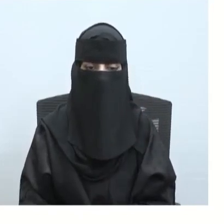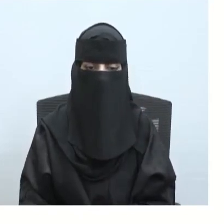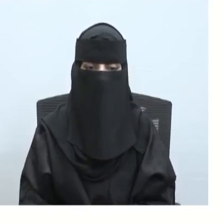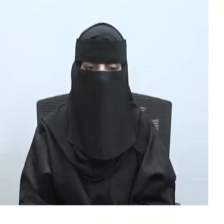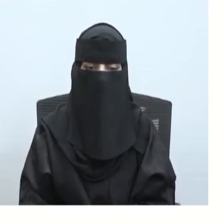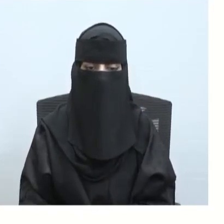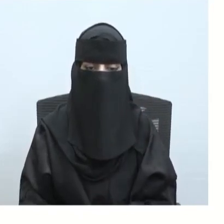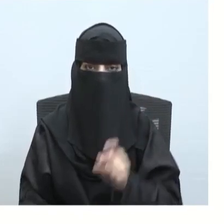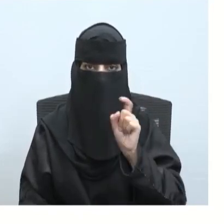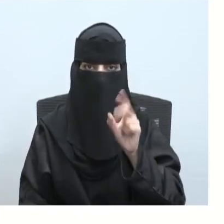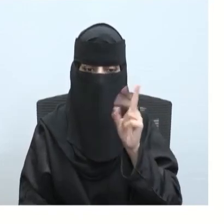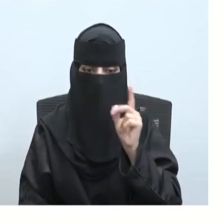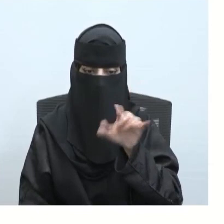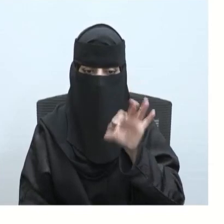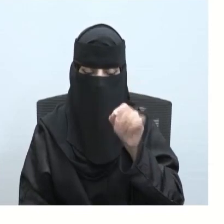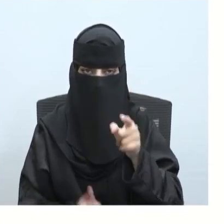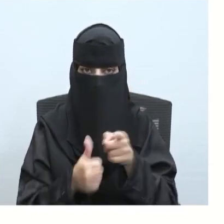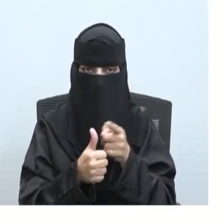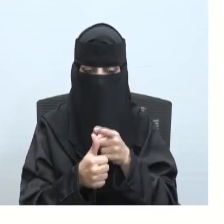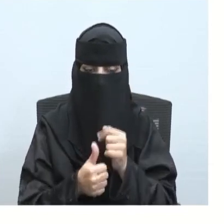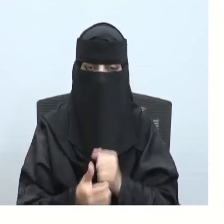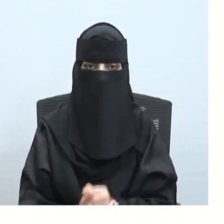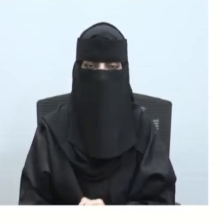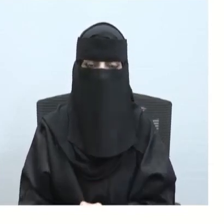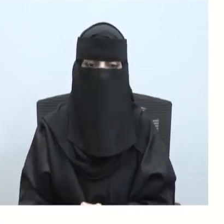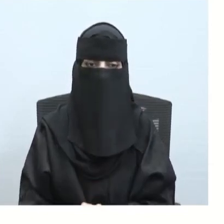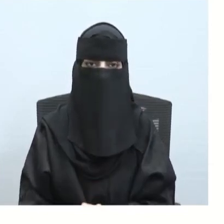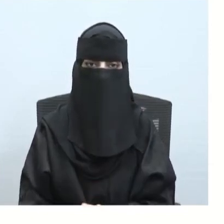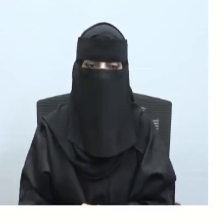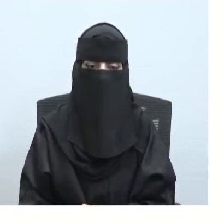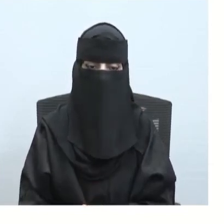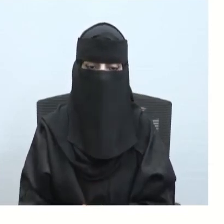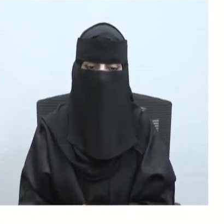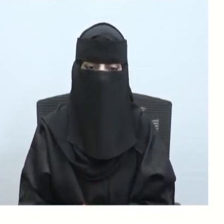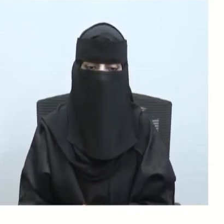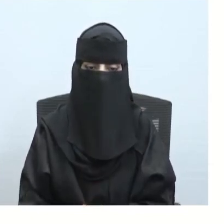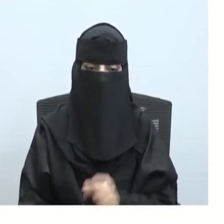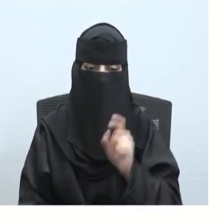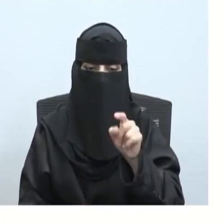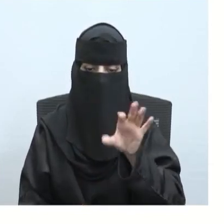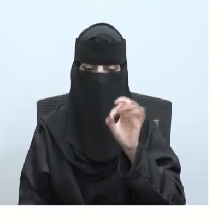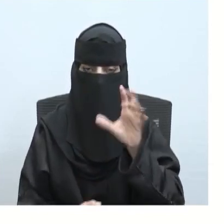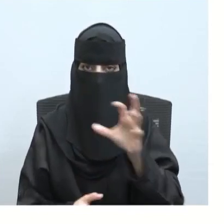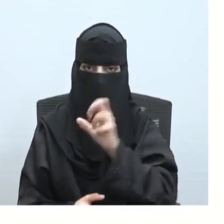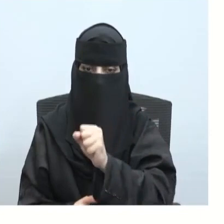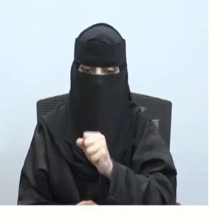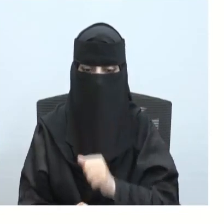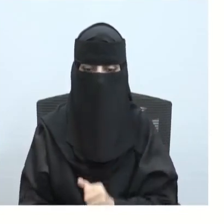من Script File نقوم باختيار المقطع البرمجي Hello.Python، ثم تشغيل المقطع وحفظه،